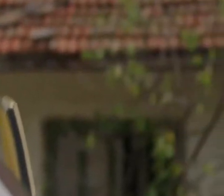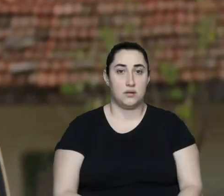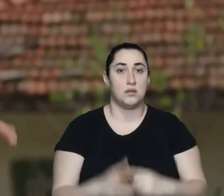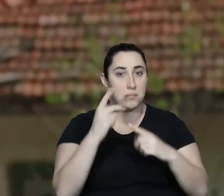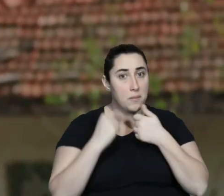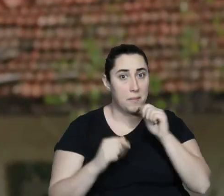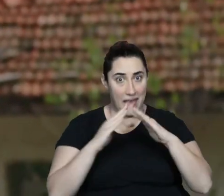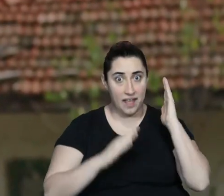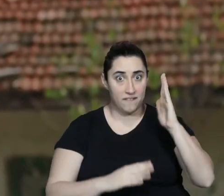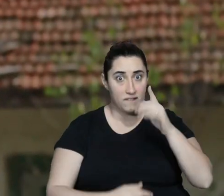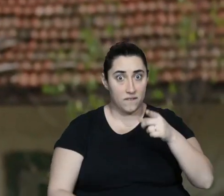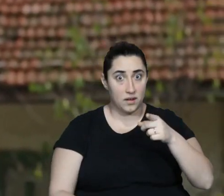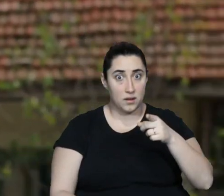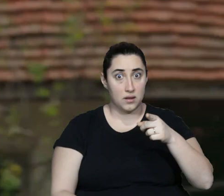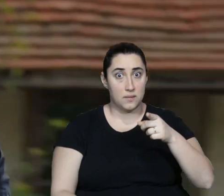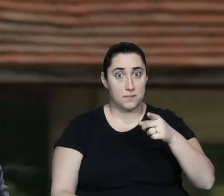İbrahim abi eve mi?